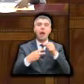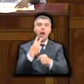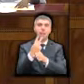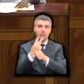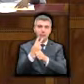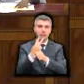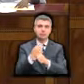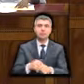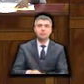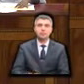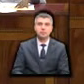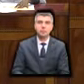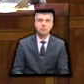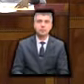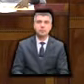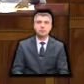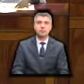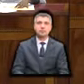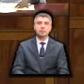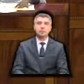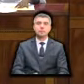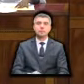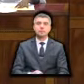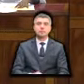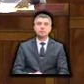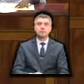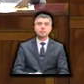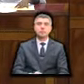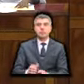شكرا السيدة الوزيرة. تعقيب السيدة النائبة.